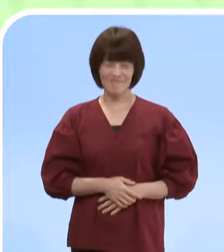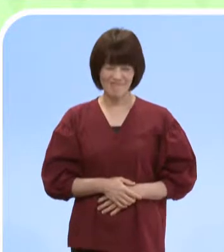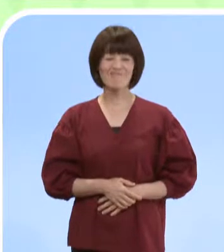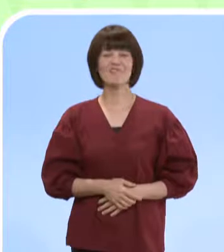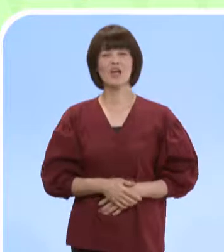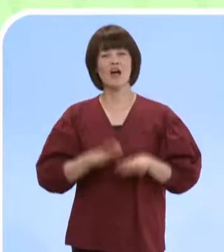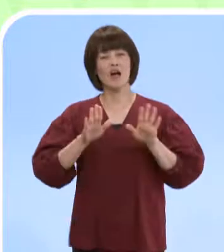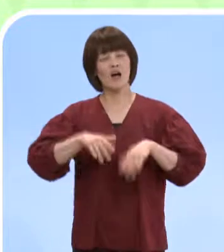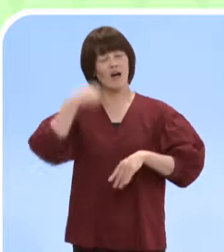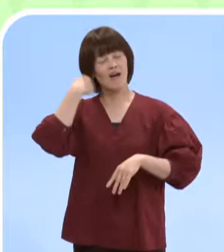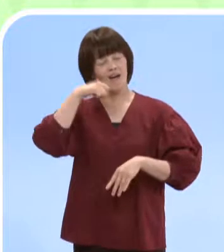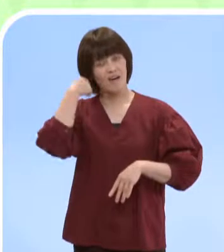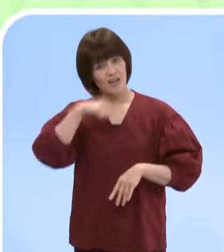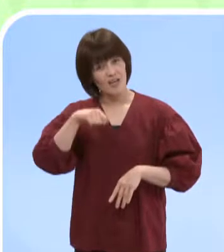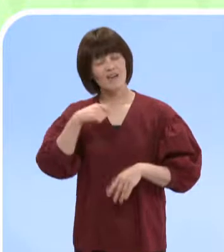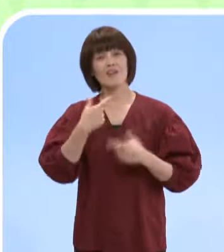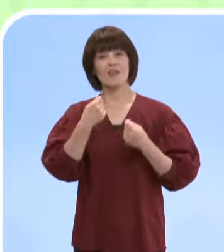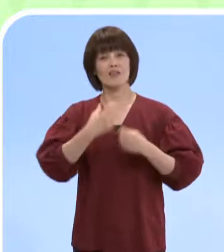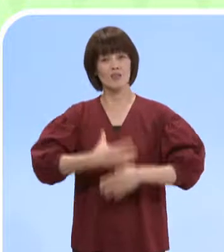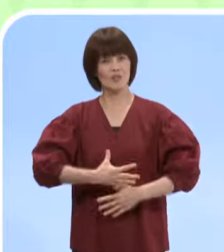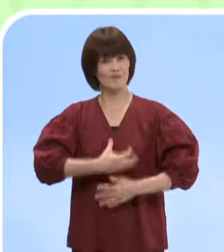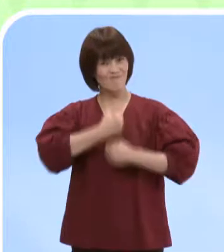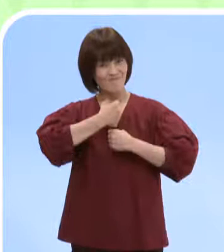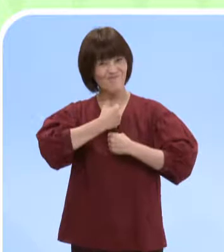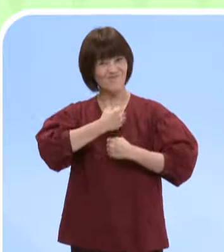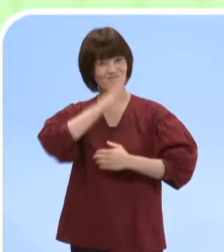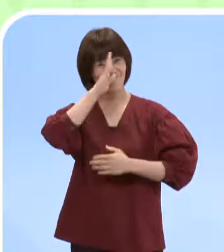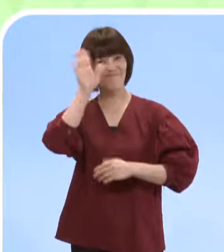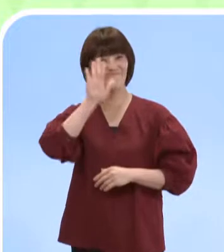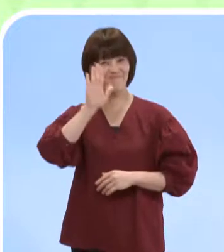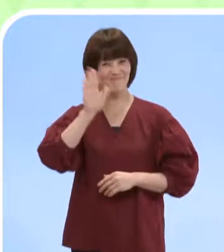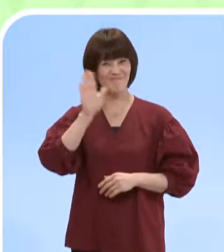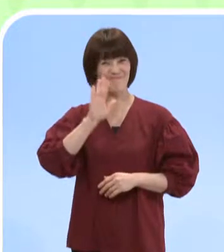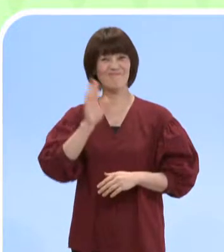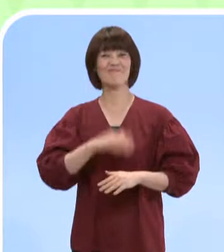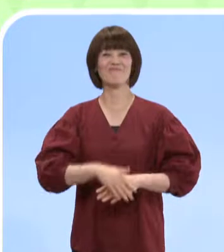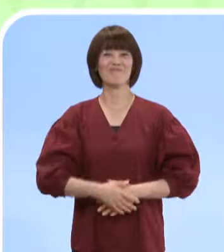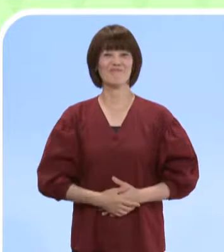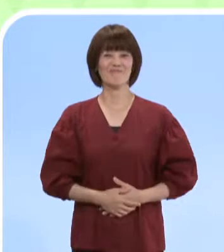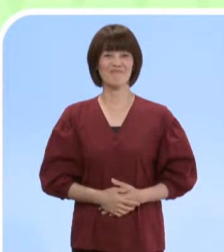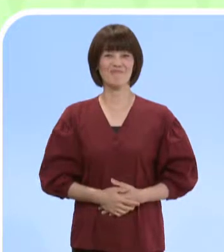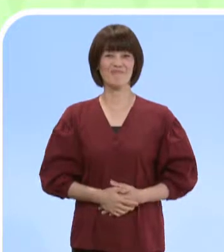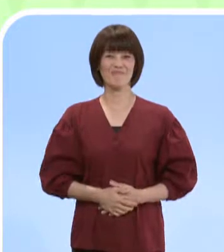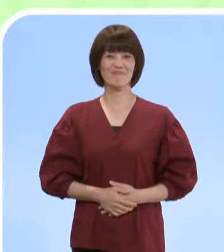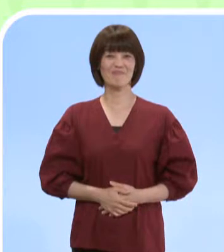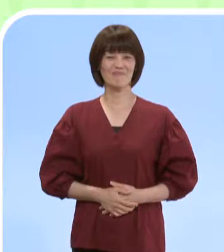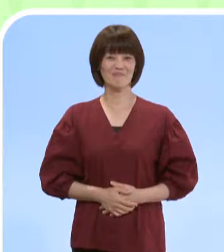では暑さ対策をしっかりしてお盆をお過ごしください。